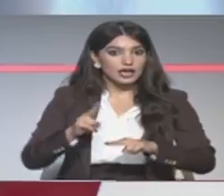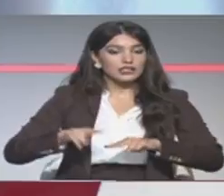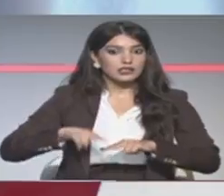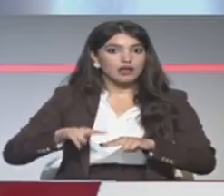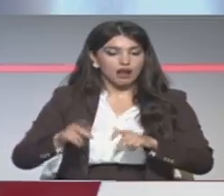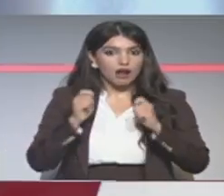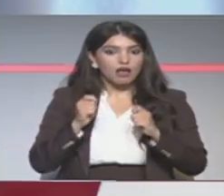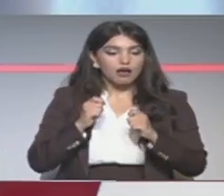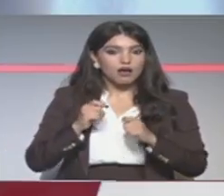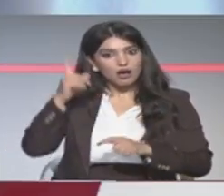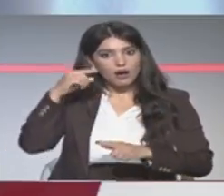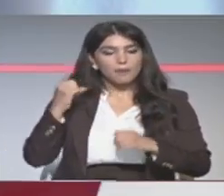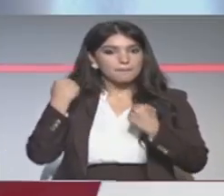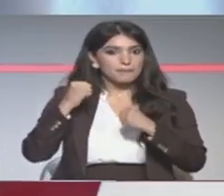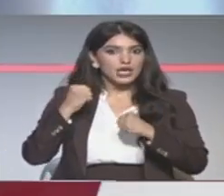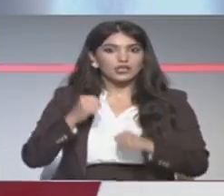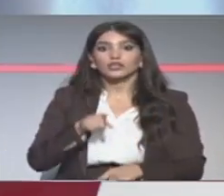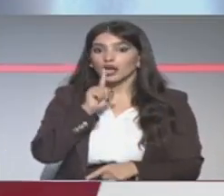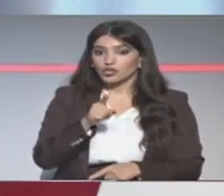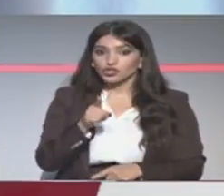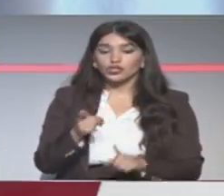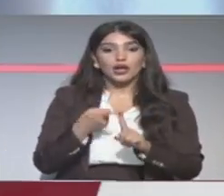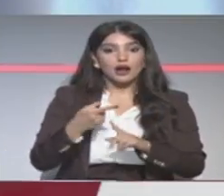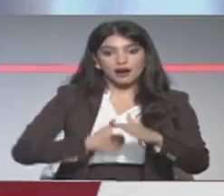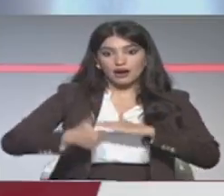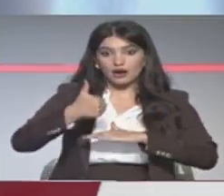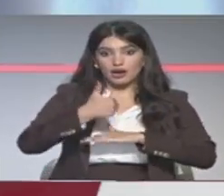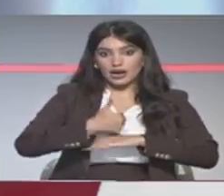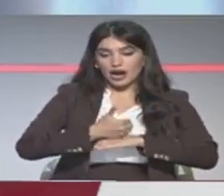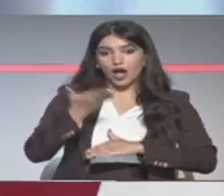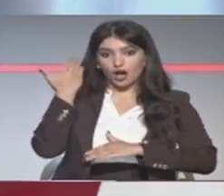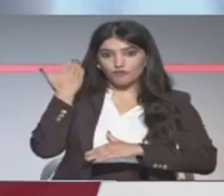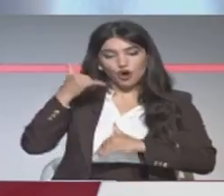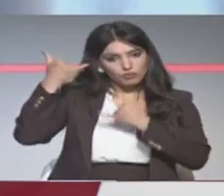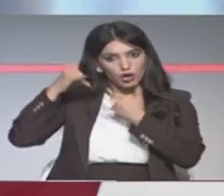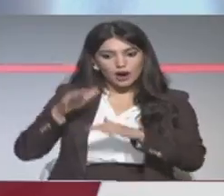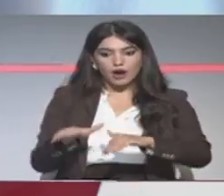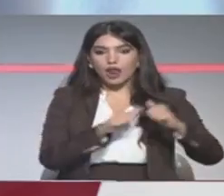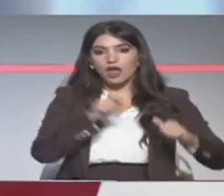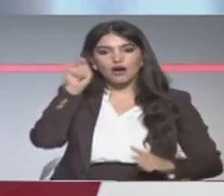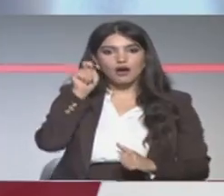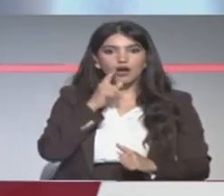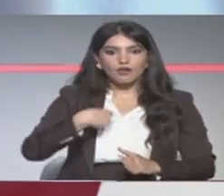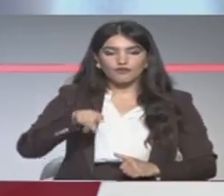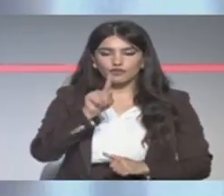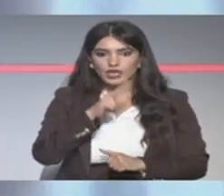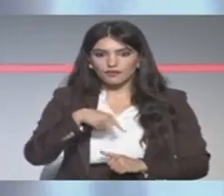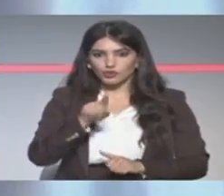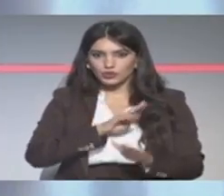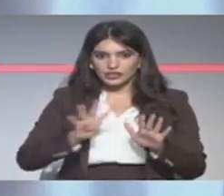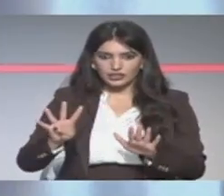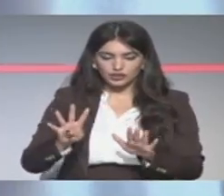تلبية لمطالب الاحتجاجات الضخمة التي أجبرت الرئيس السابق عبد العزيز بوتفليقة على الاستقالة في أفريل